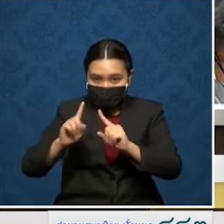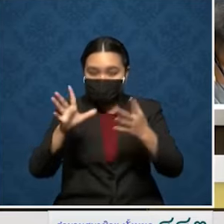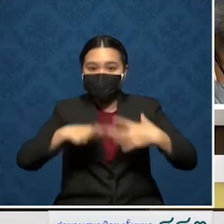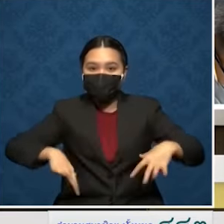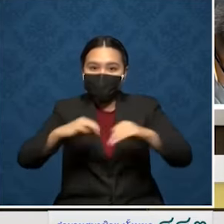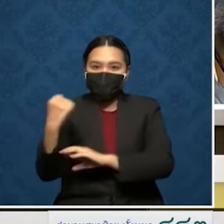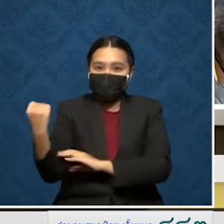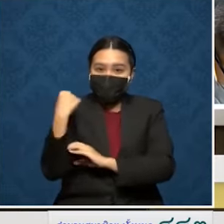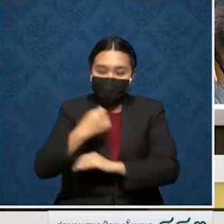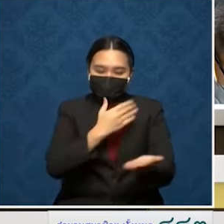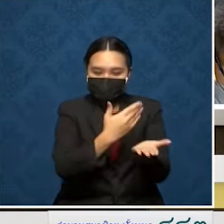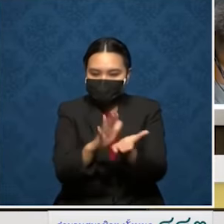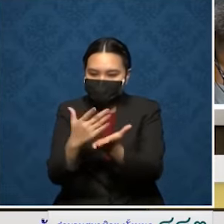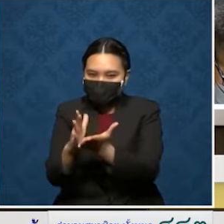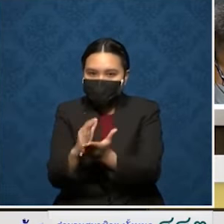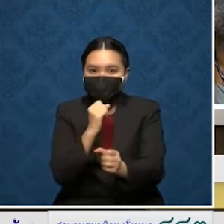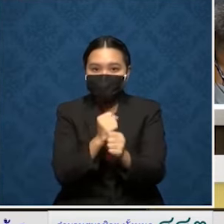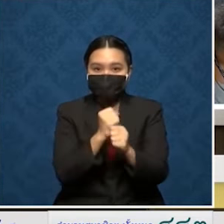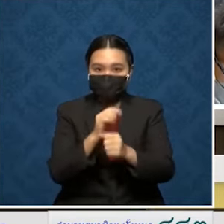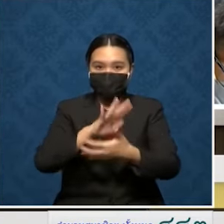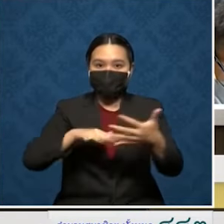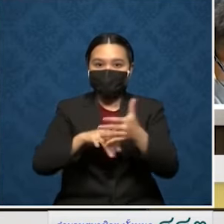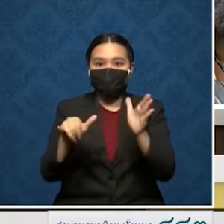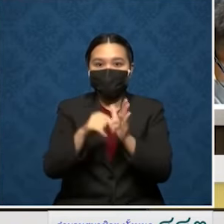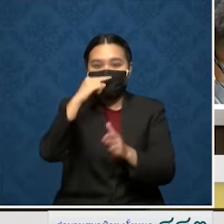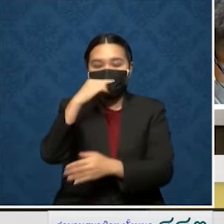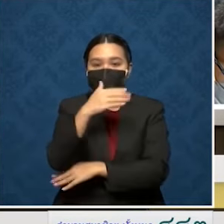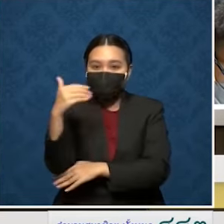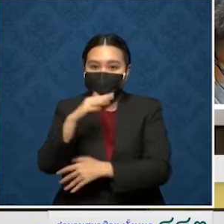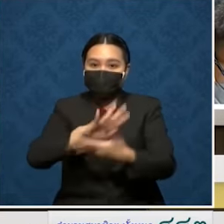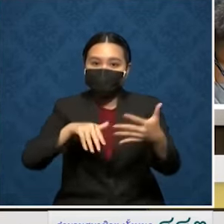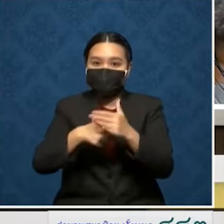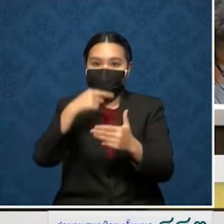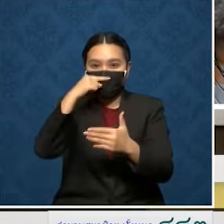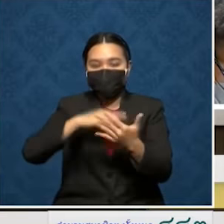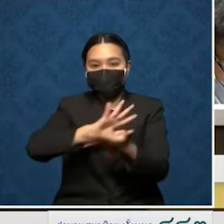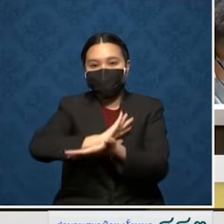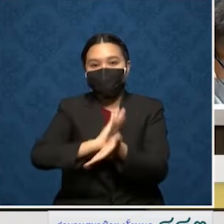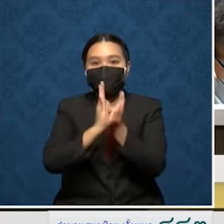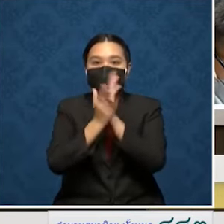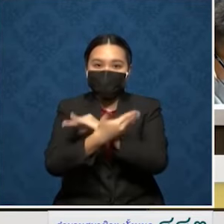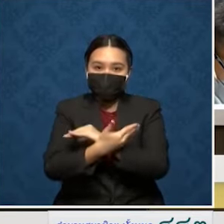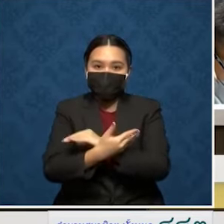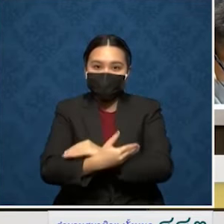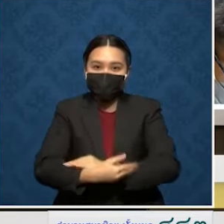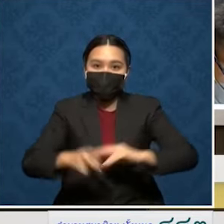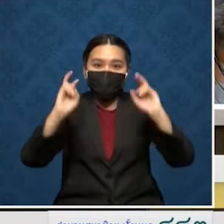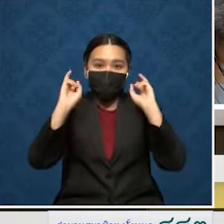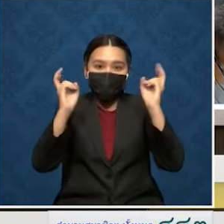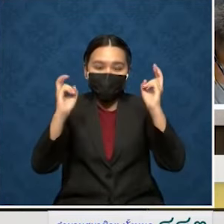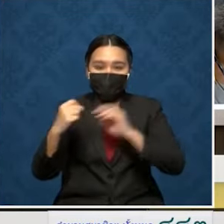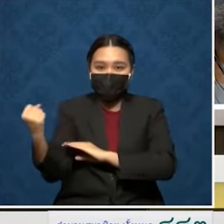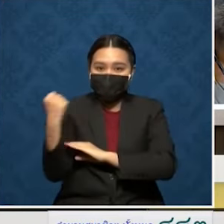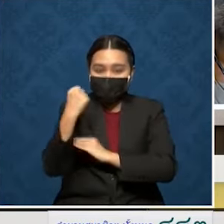จะเป็นยุทธศาสตร์ชาติหรือแผนปฏิรูปประเทศพูดเรื่องของการกระจายอำนาจให้กับองค์กรปกครองท้